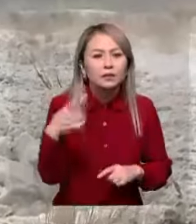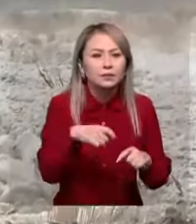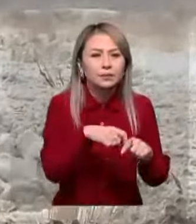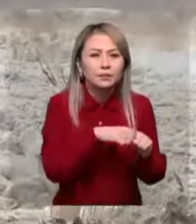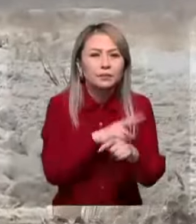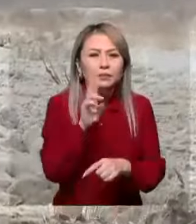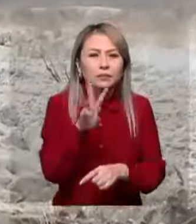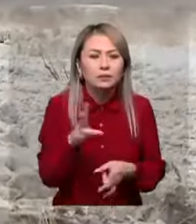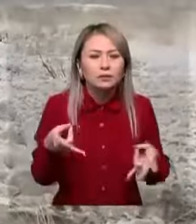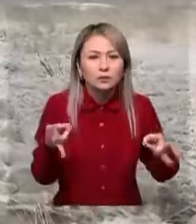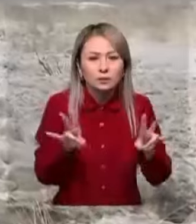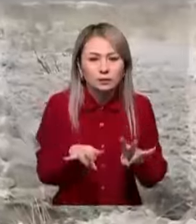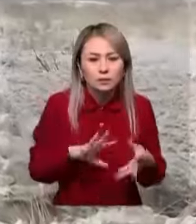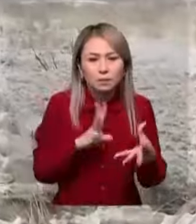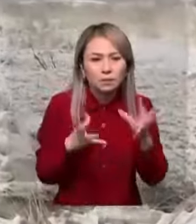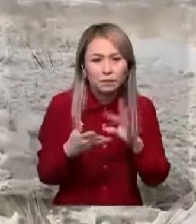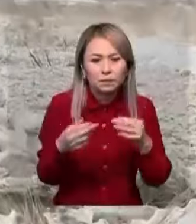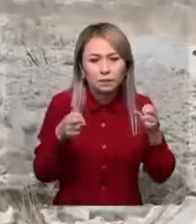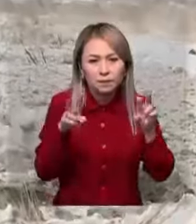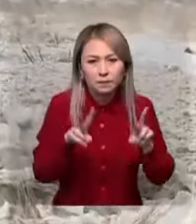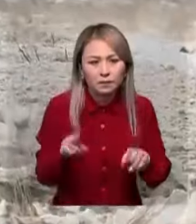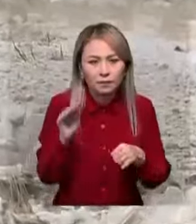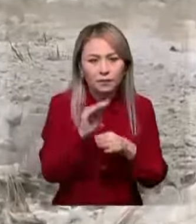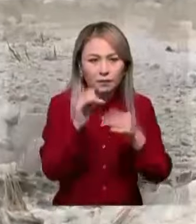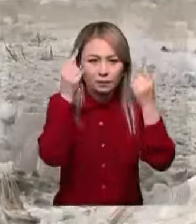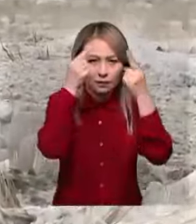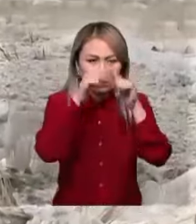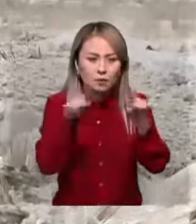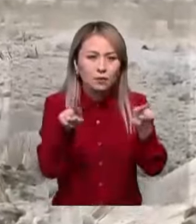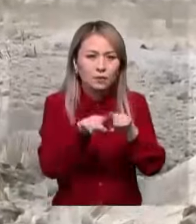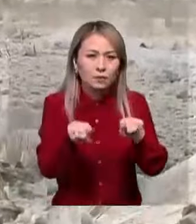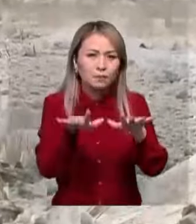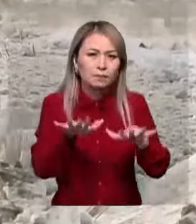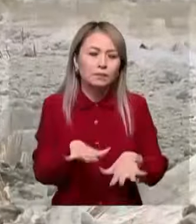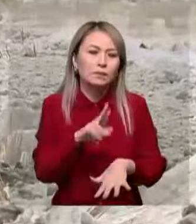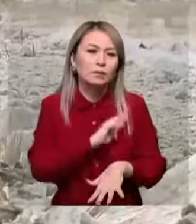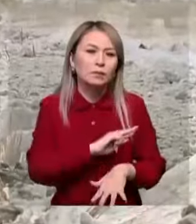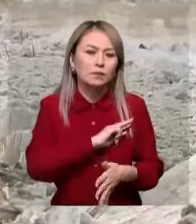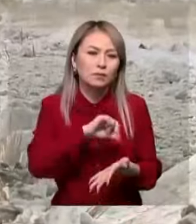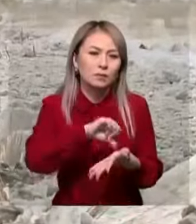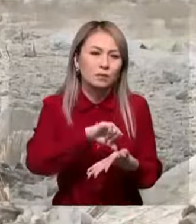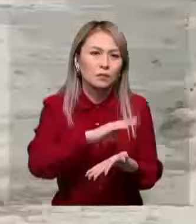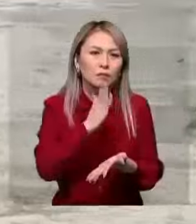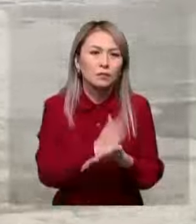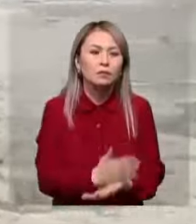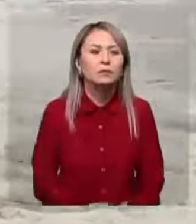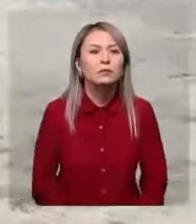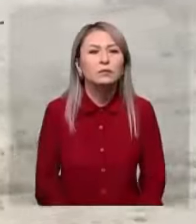ғана қалды. Сондықтан да барлық мамандар және техника осы жерге жұмылдырылып жұмыс істеп жатыр.